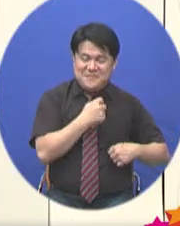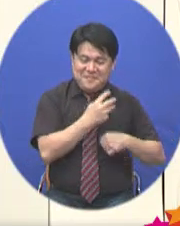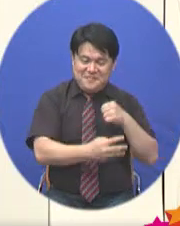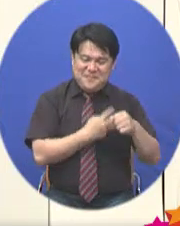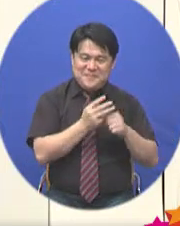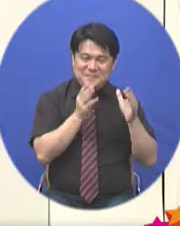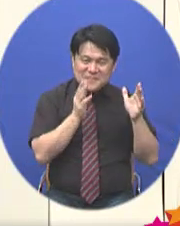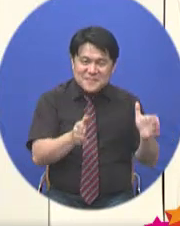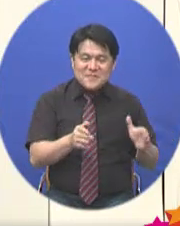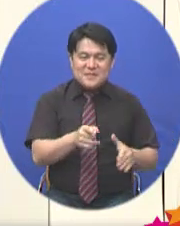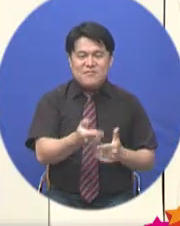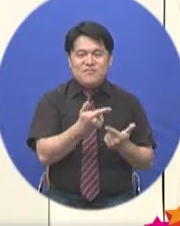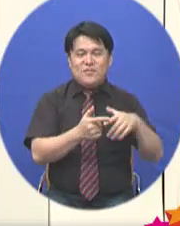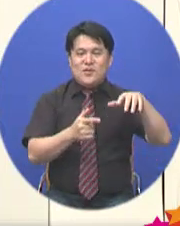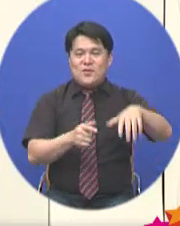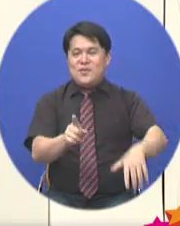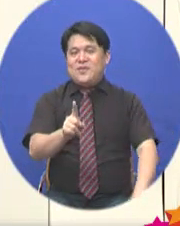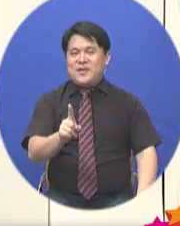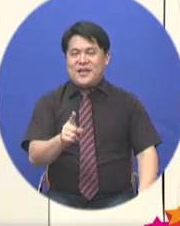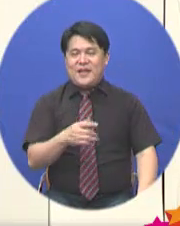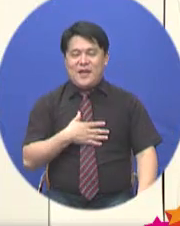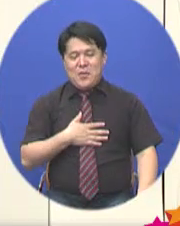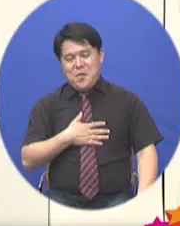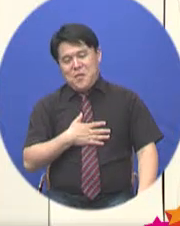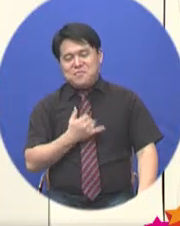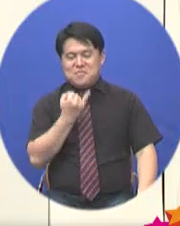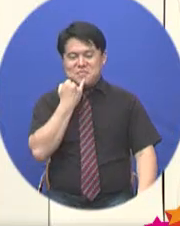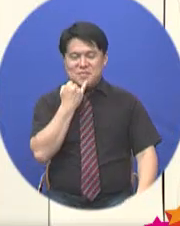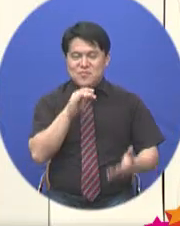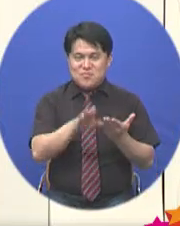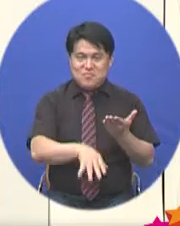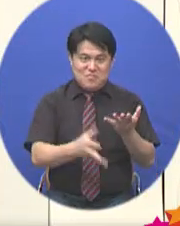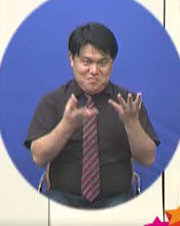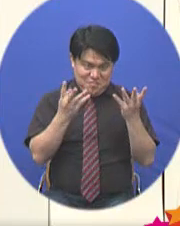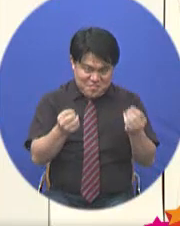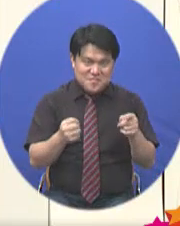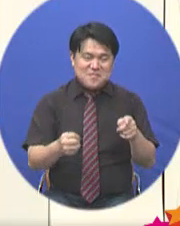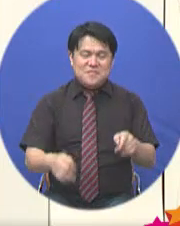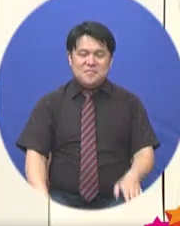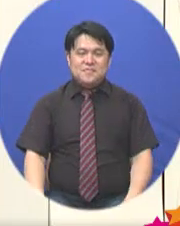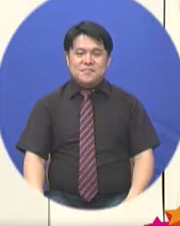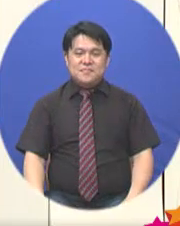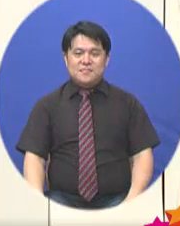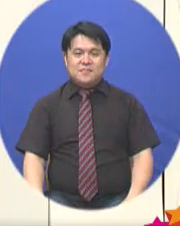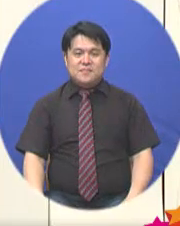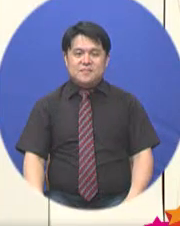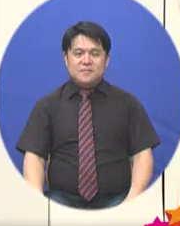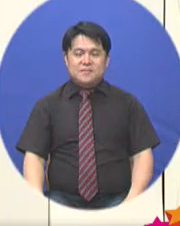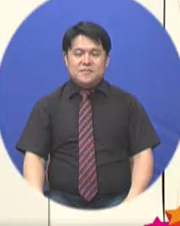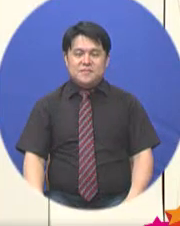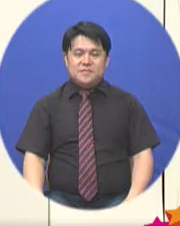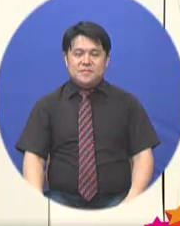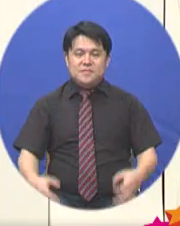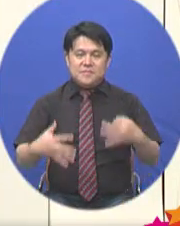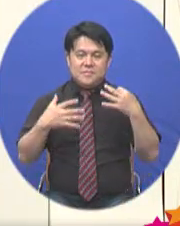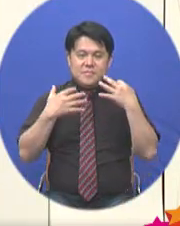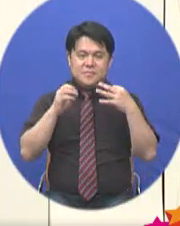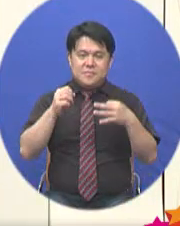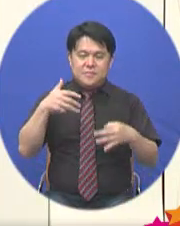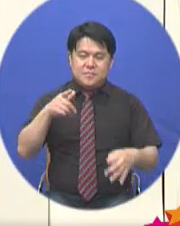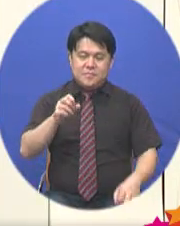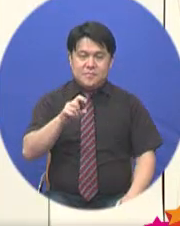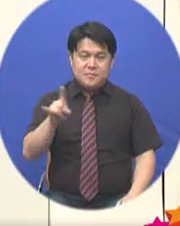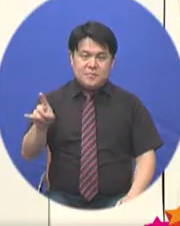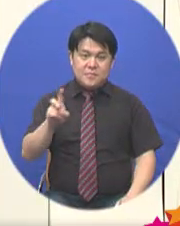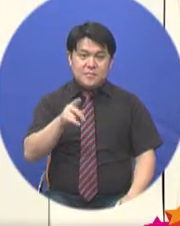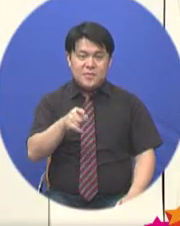때문에 부산이 정감 있고 부산 후배들도 많고 그래요. 네. 네. 김창매님도 굉장히